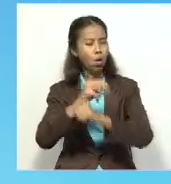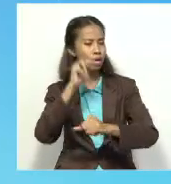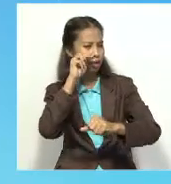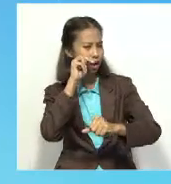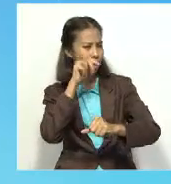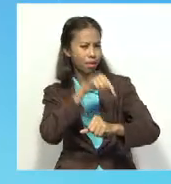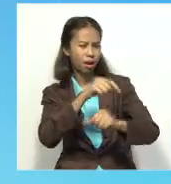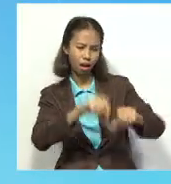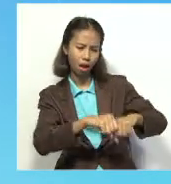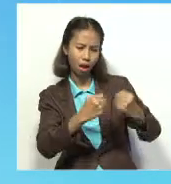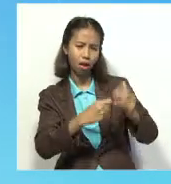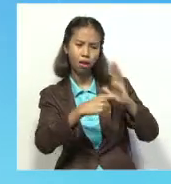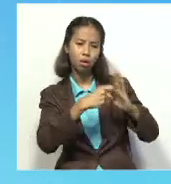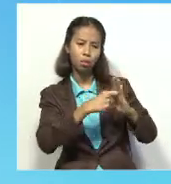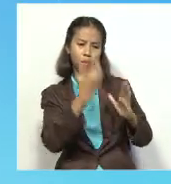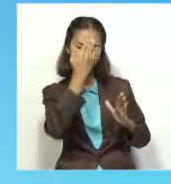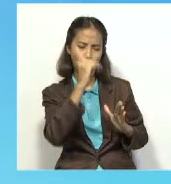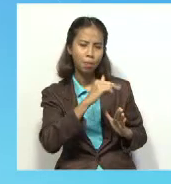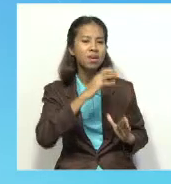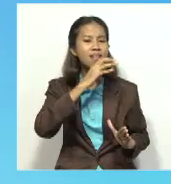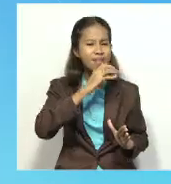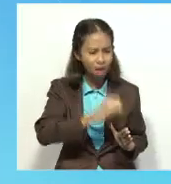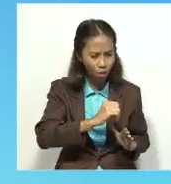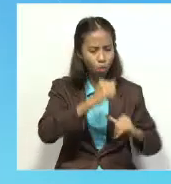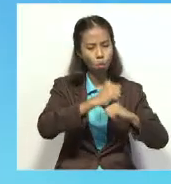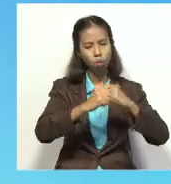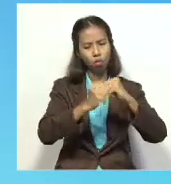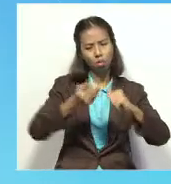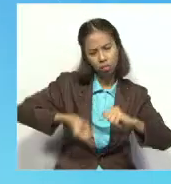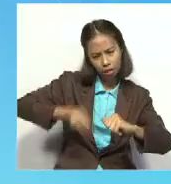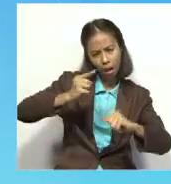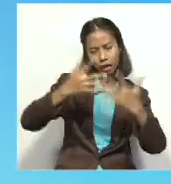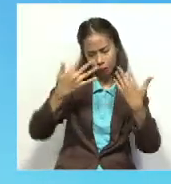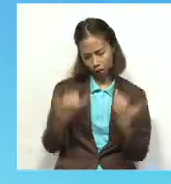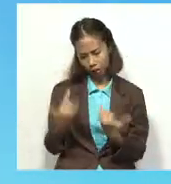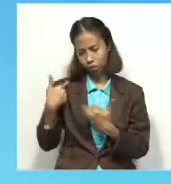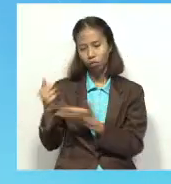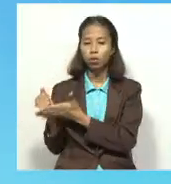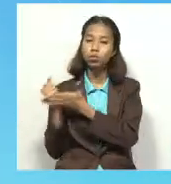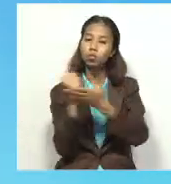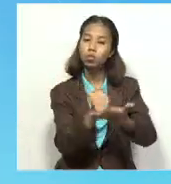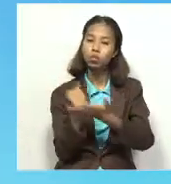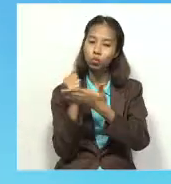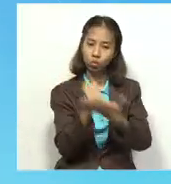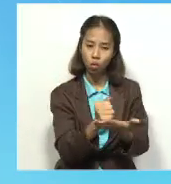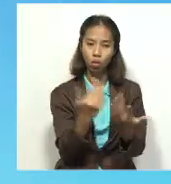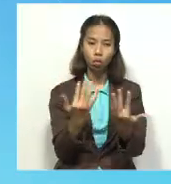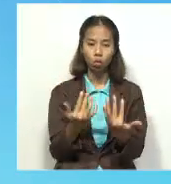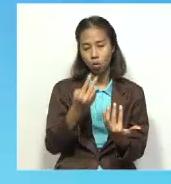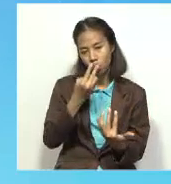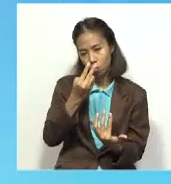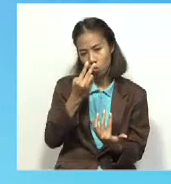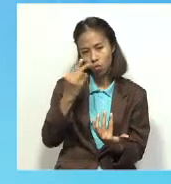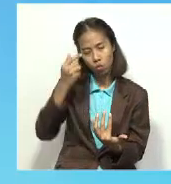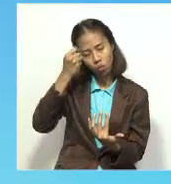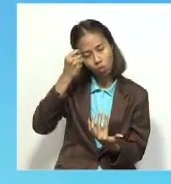ก่อสร้างมาหลายปีแล้วนะคะเบื้องต้นได้ระดมกำลังเจ้าหน้าที่เข้าไปช่วยเหลือประชาชนแล้วค่ะช่วงนี้นะจะรอดูสถานการณ์ต่อ